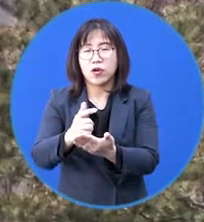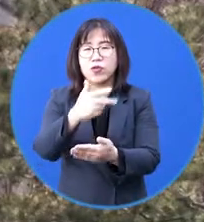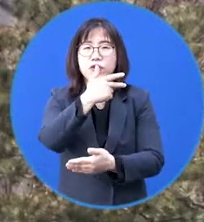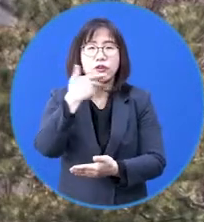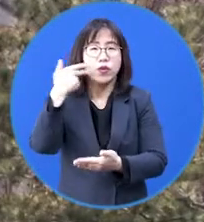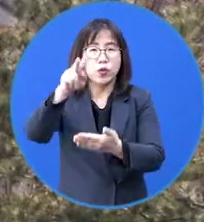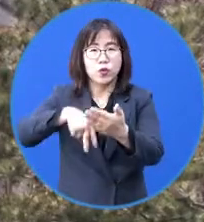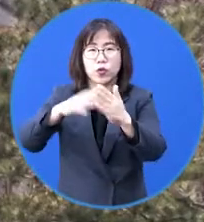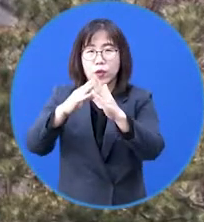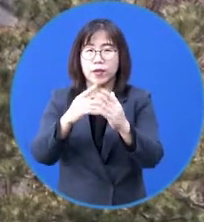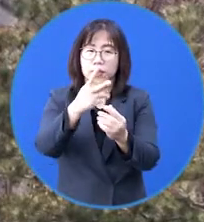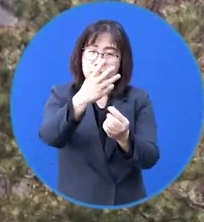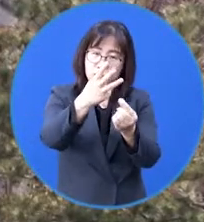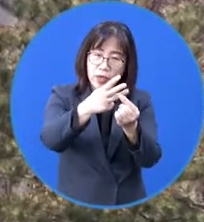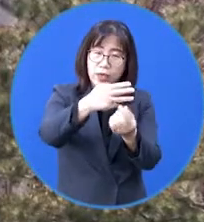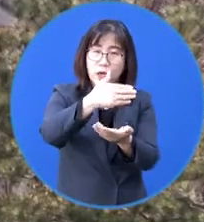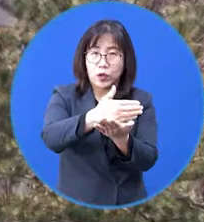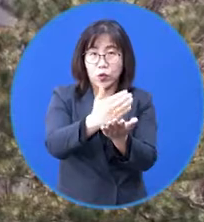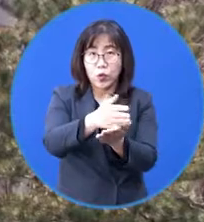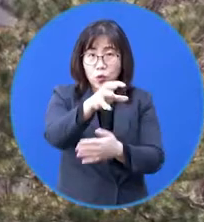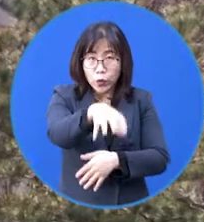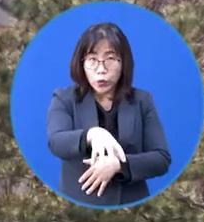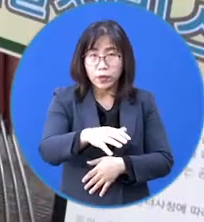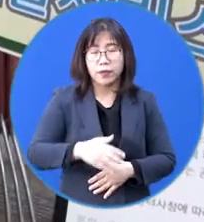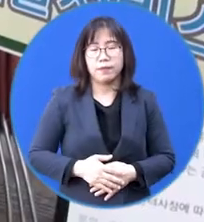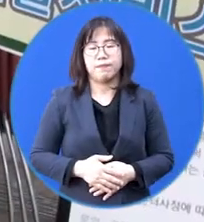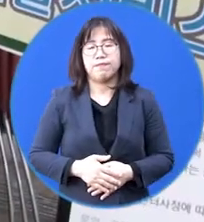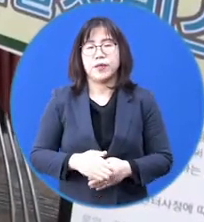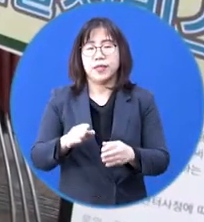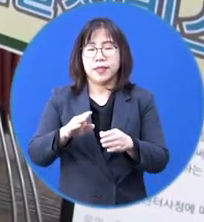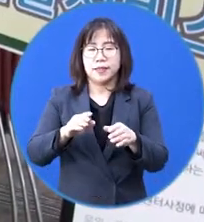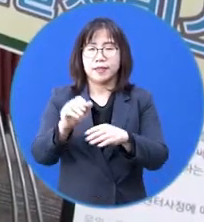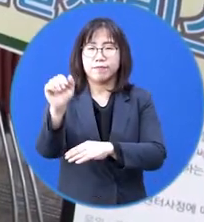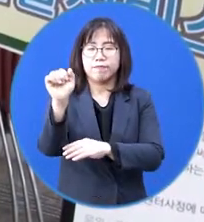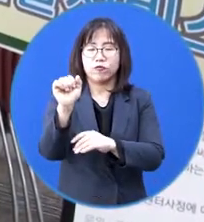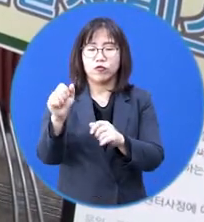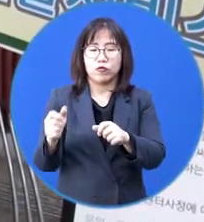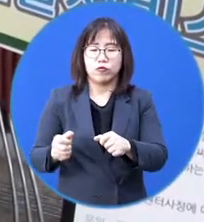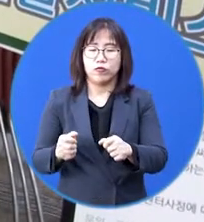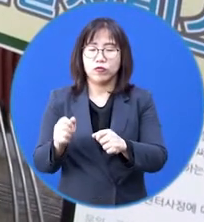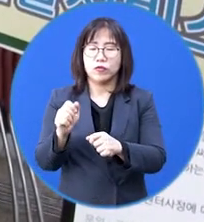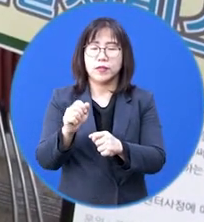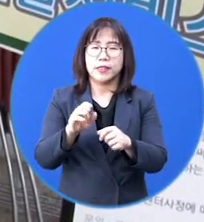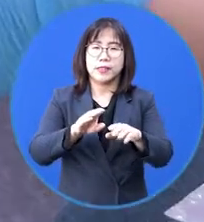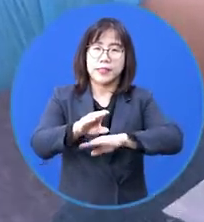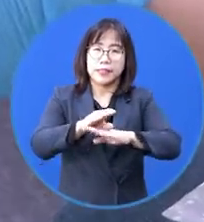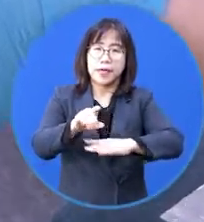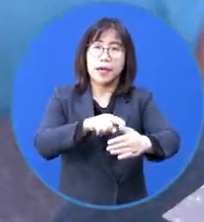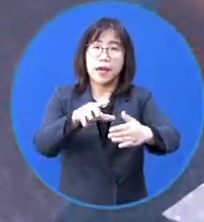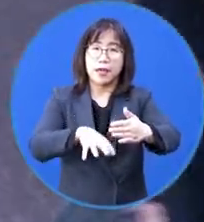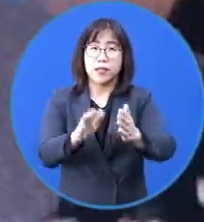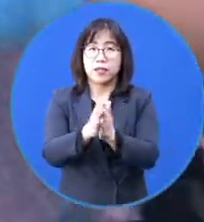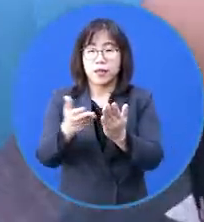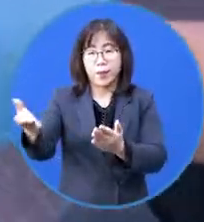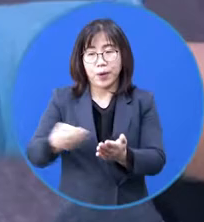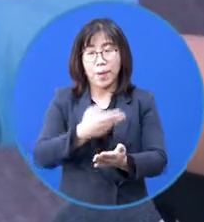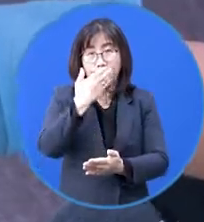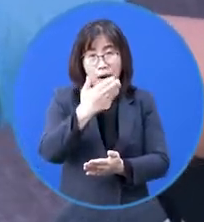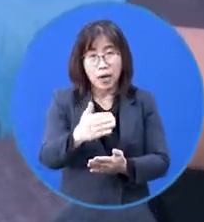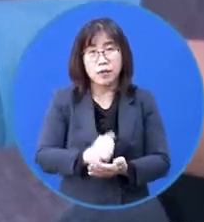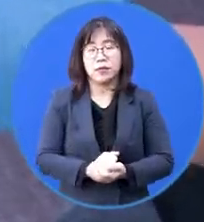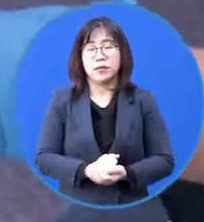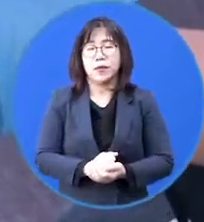3곳으로 주차장에서 신청 조서를 받아볼 수 있습니다 도서관을 방문할 때는 마스크를 착용해야 하며